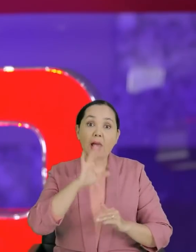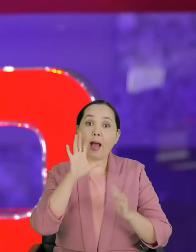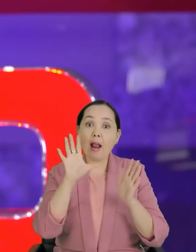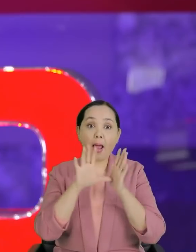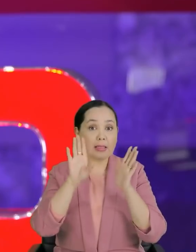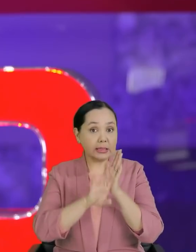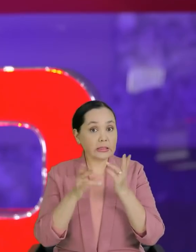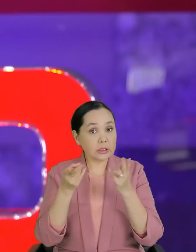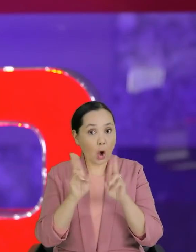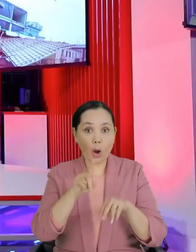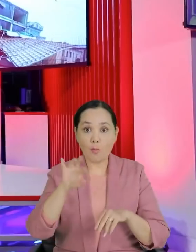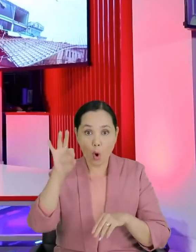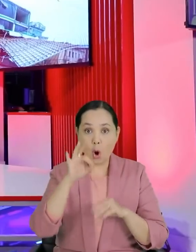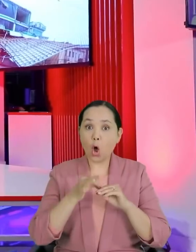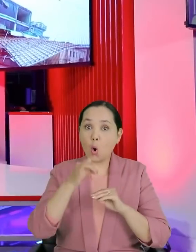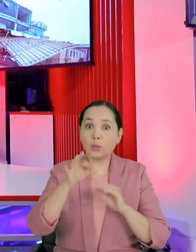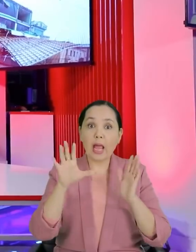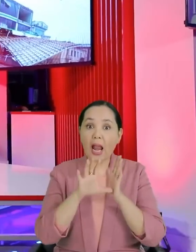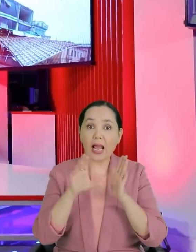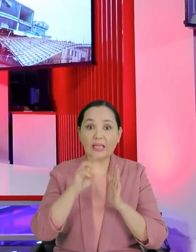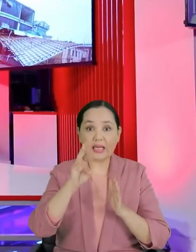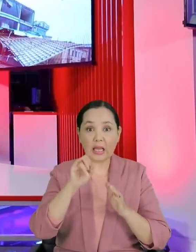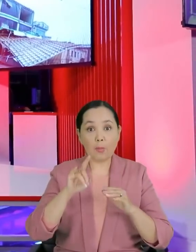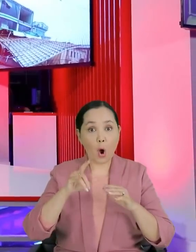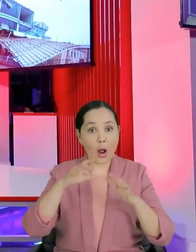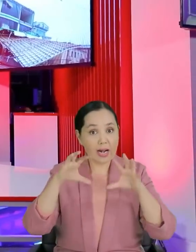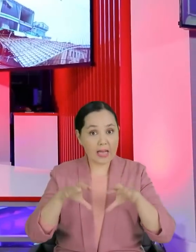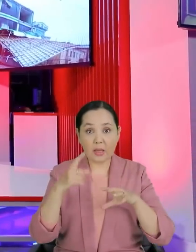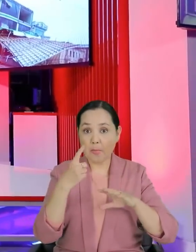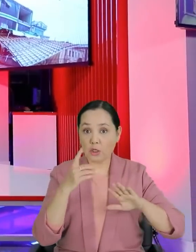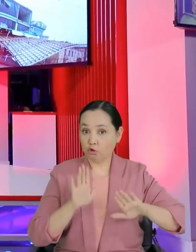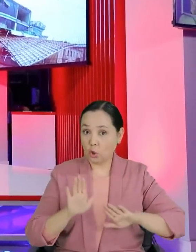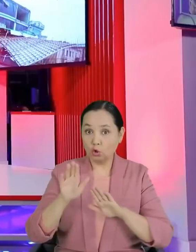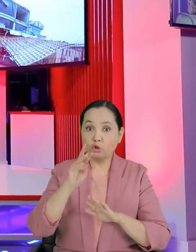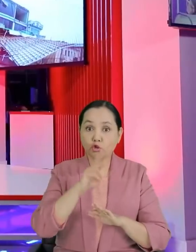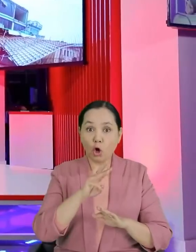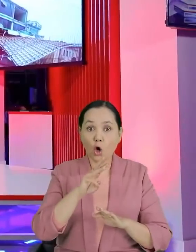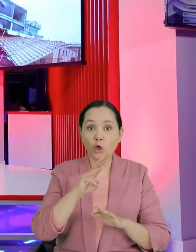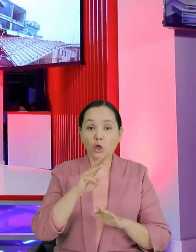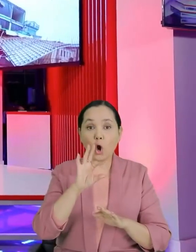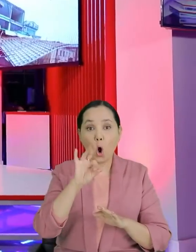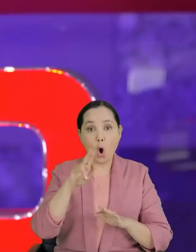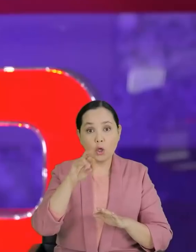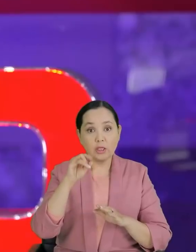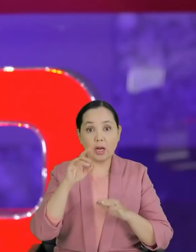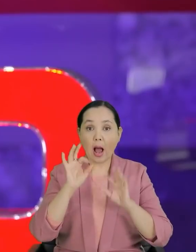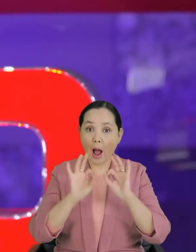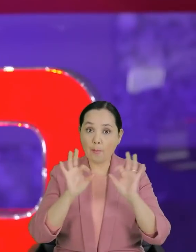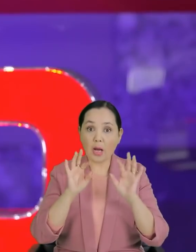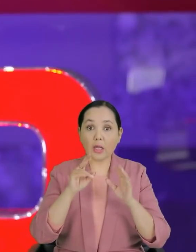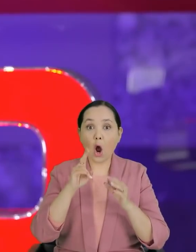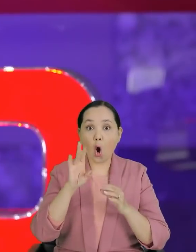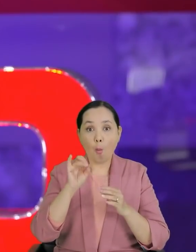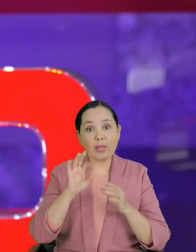elektrsiz qolgan. Bu haqda hududiy elektr tarmoqlari boshqaruvi raisining birinchi o'rinbosari Jahongir Obidov axborot ommaviy